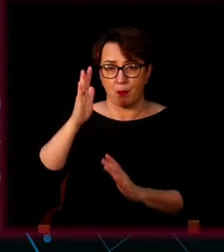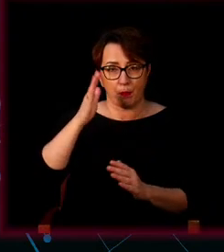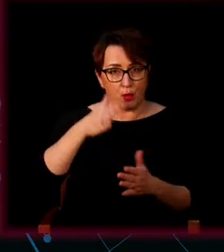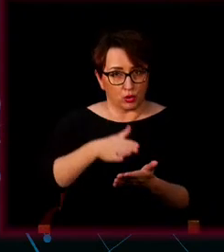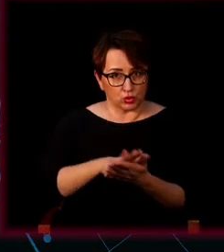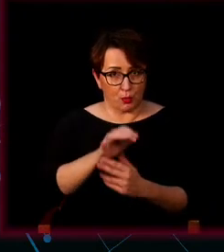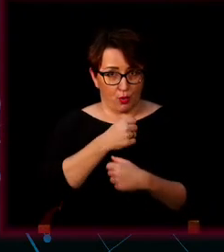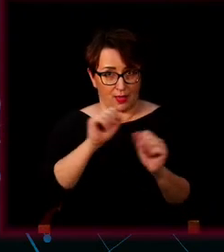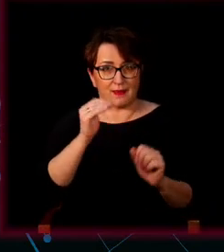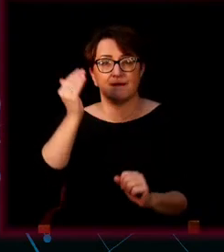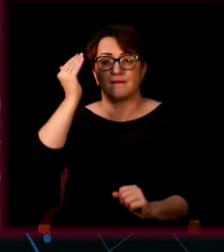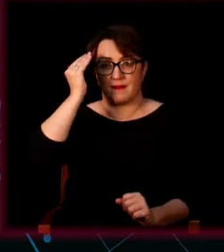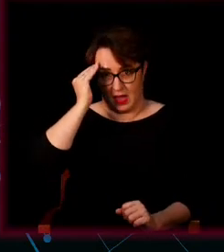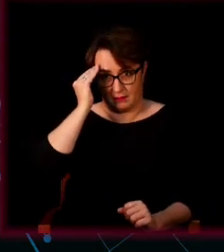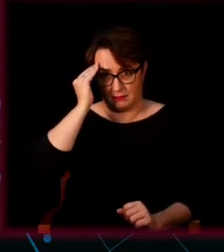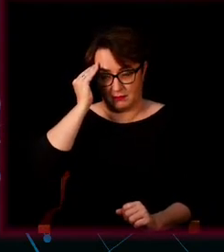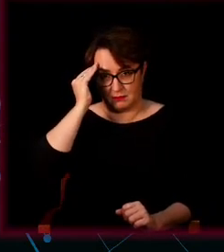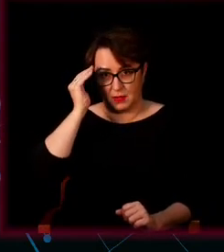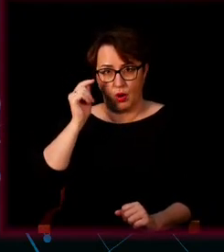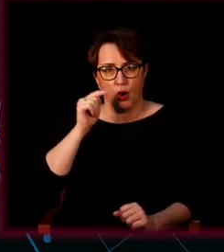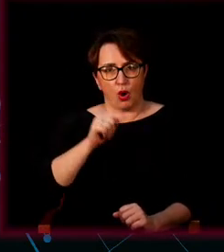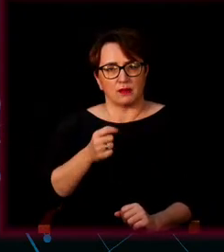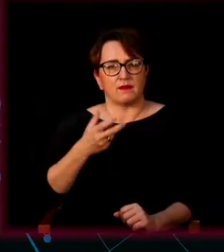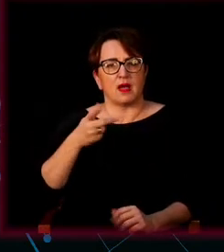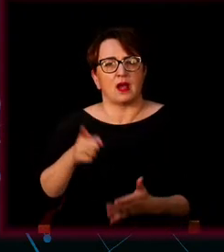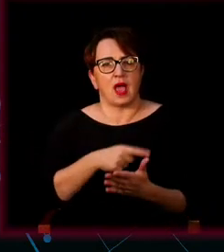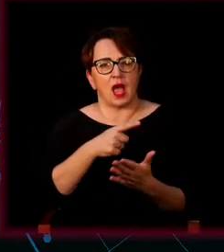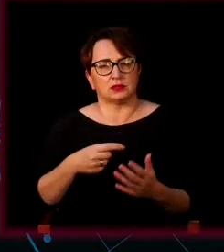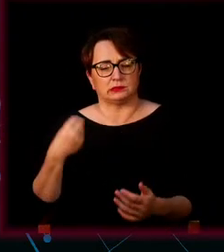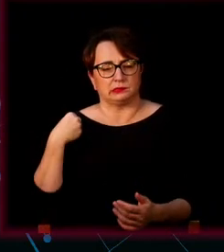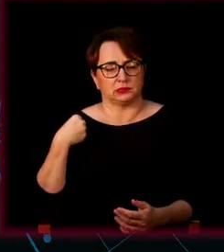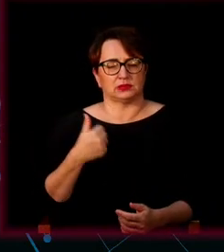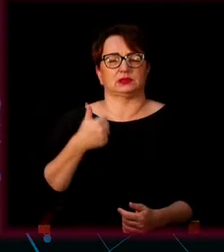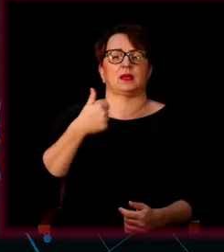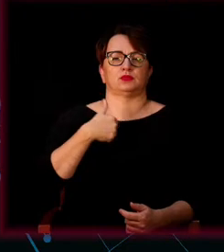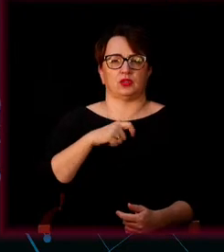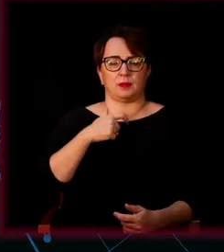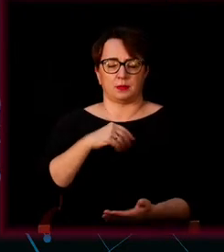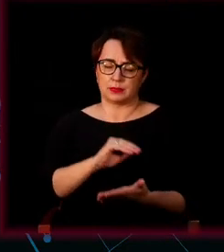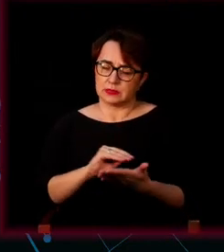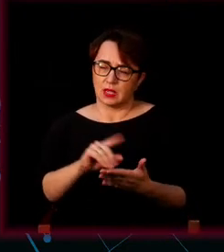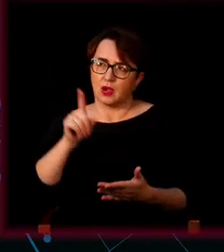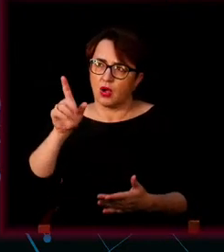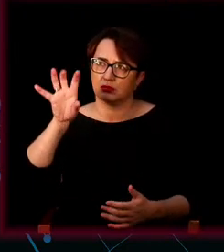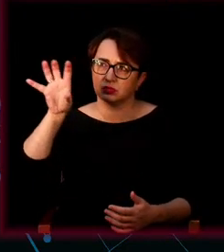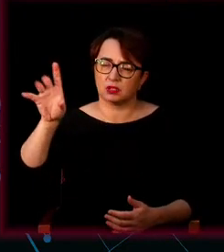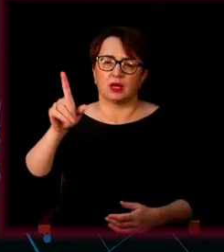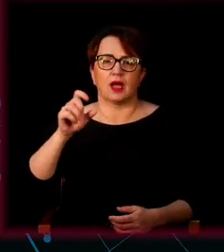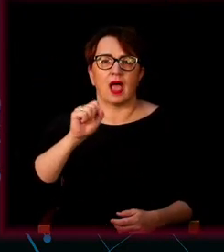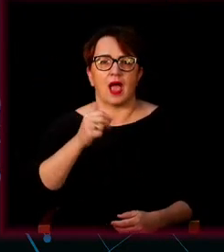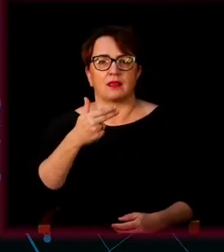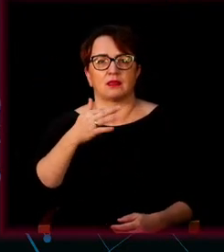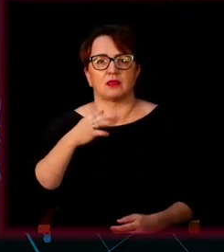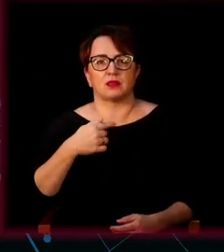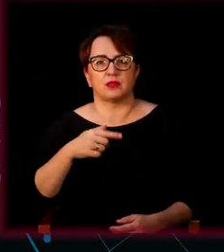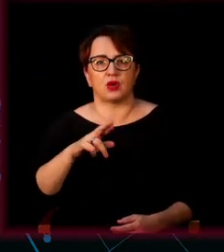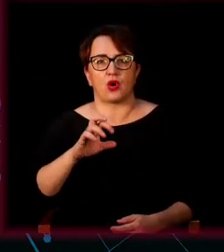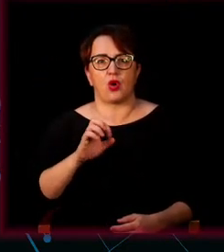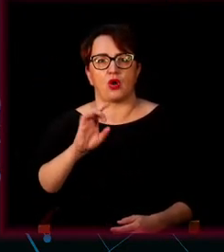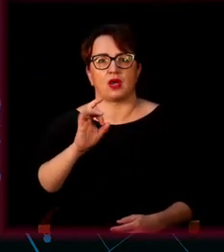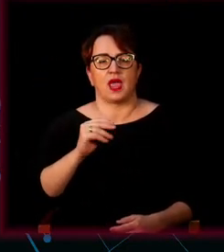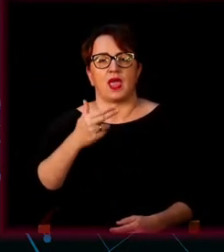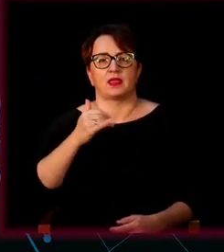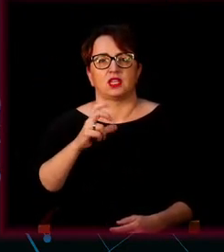rozumieć ją od początku. On wielokrotnie sobie upomina sam siebie w tym raporcie, że Getyńczycy są istotami androgenicznymi, o